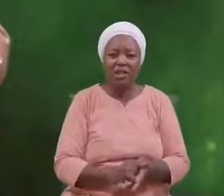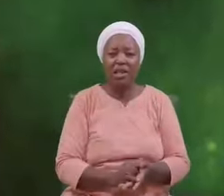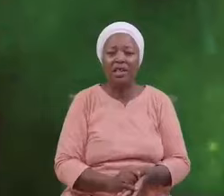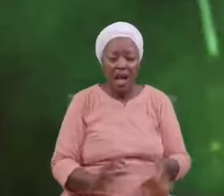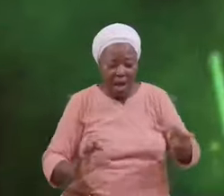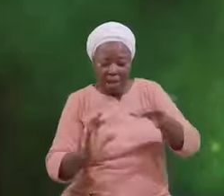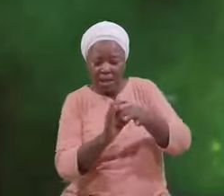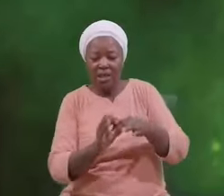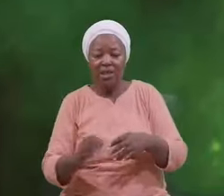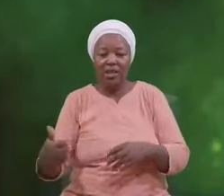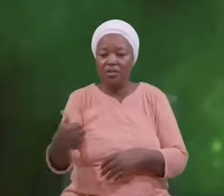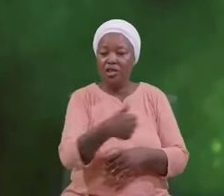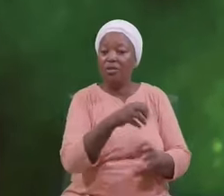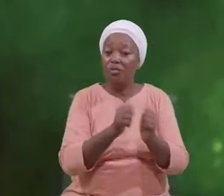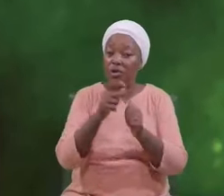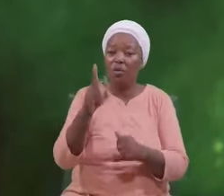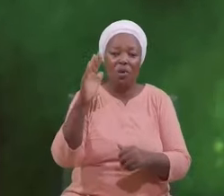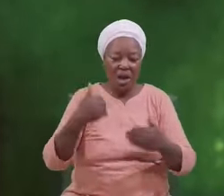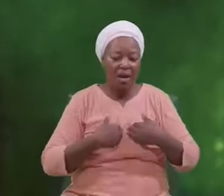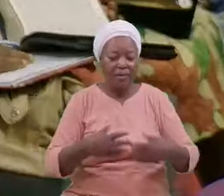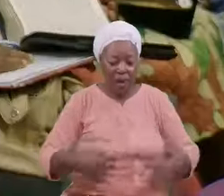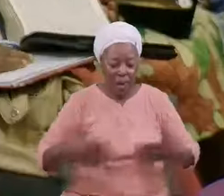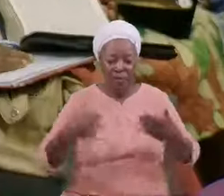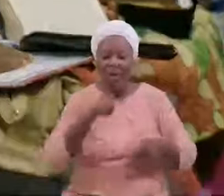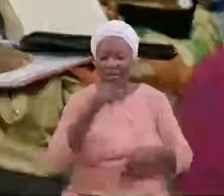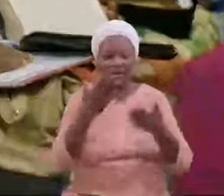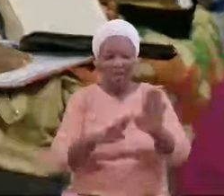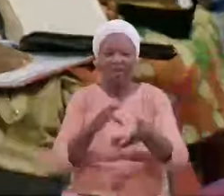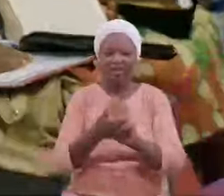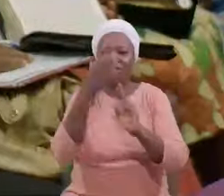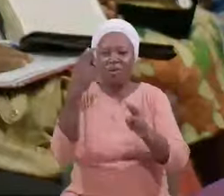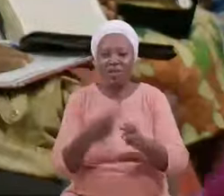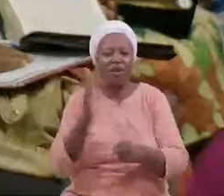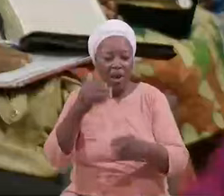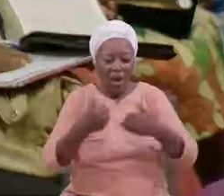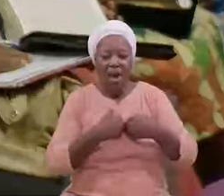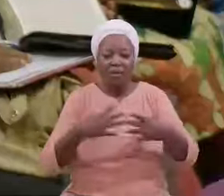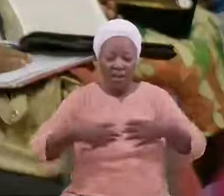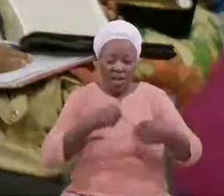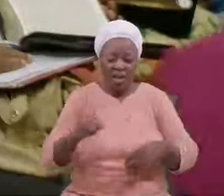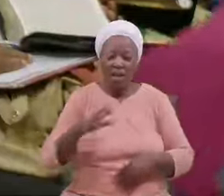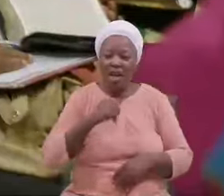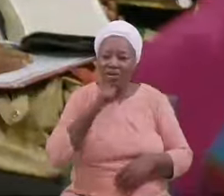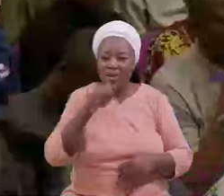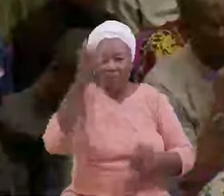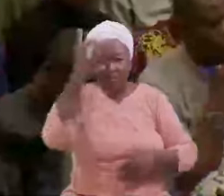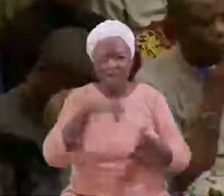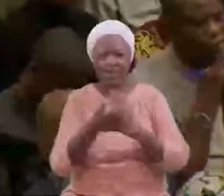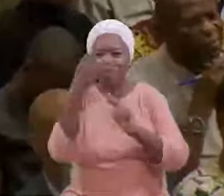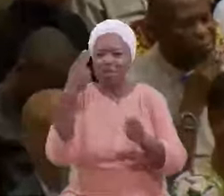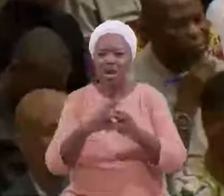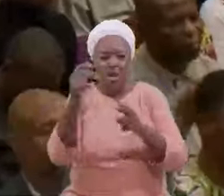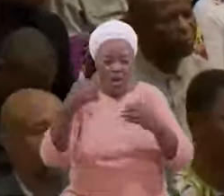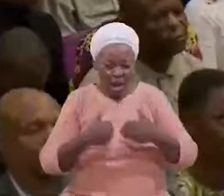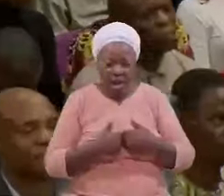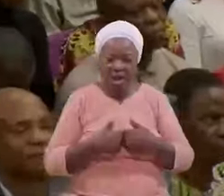vous auront la vie et non la mort, auront la guérison et non la maladie, auront